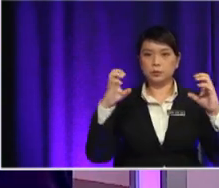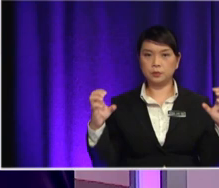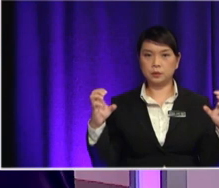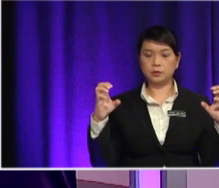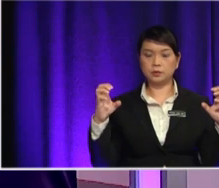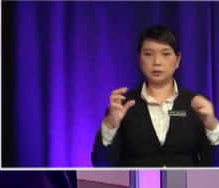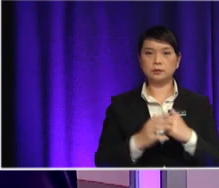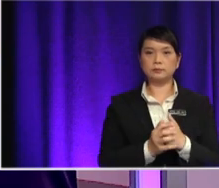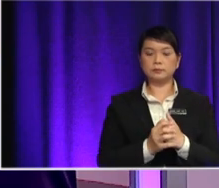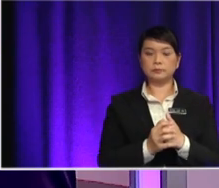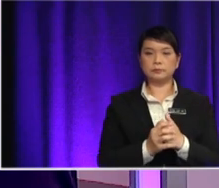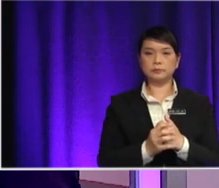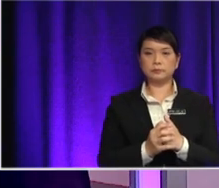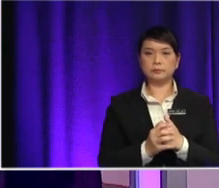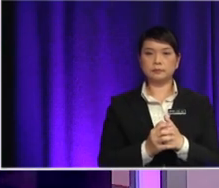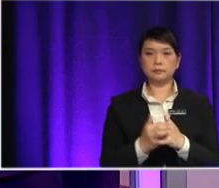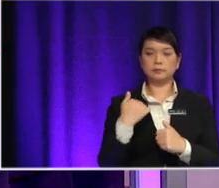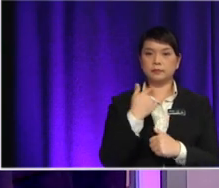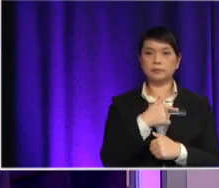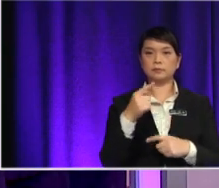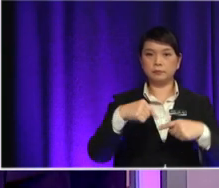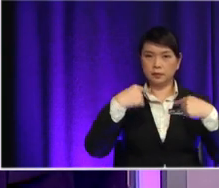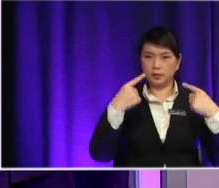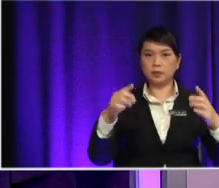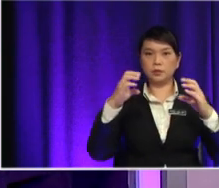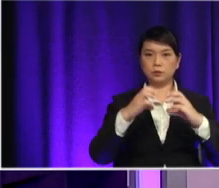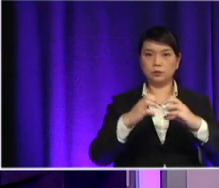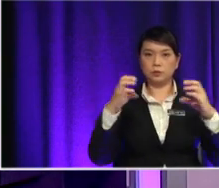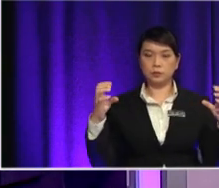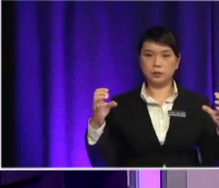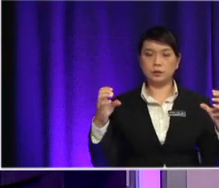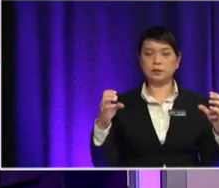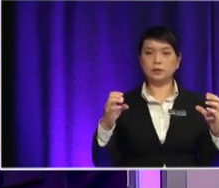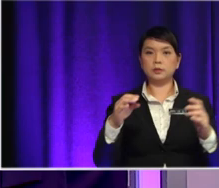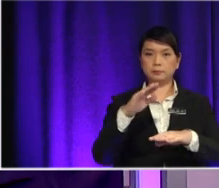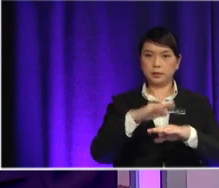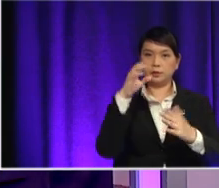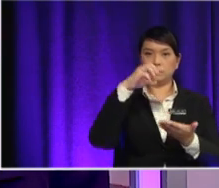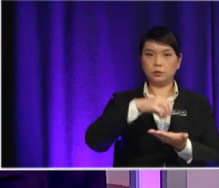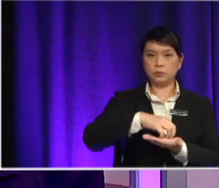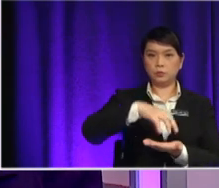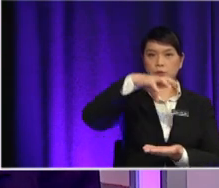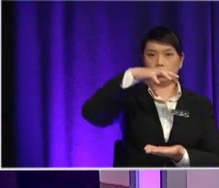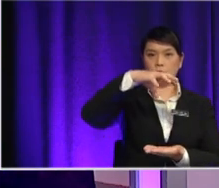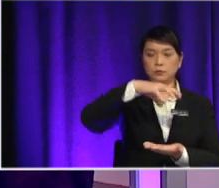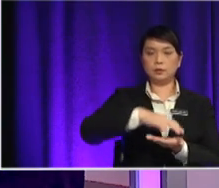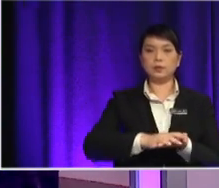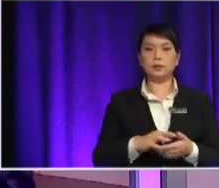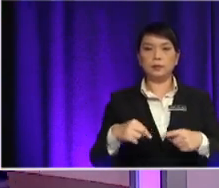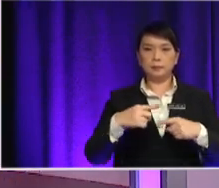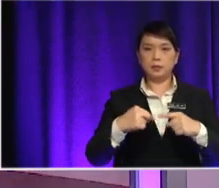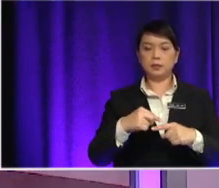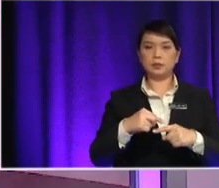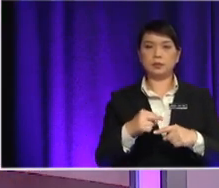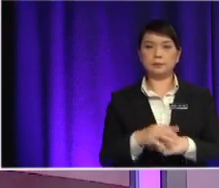durian, kita pergi kepada durian yang banyak dikenali sebagai longgokkan. Bila sebut longgok, maksudnya banyak. Jadi kita nak